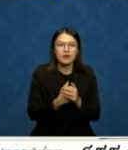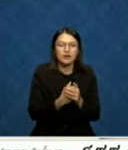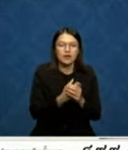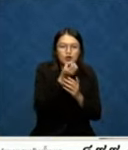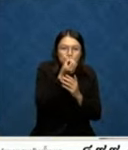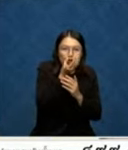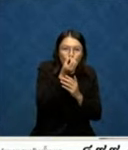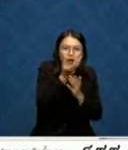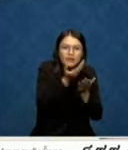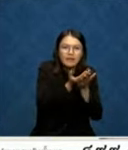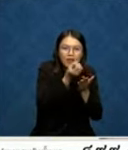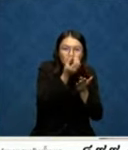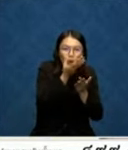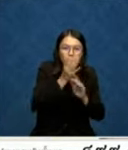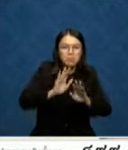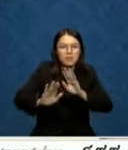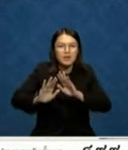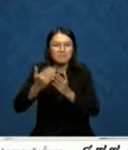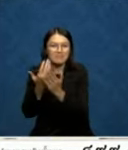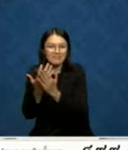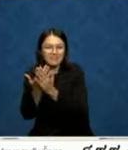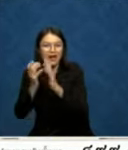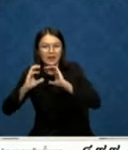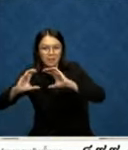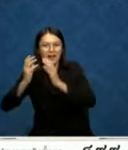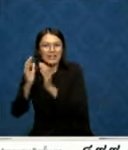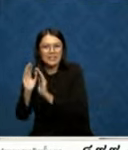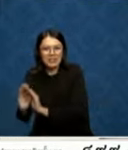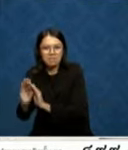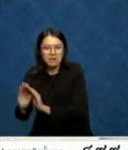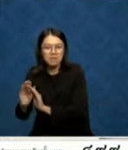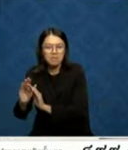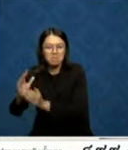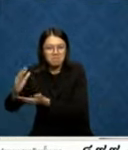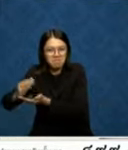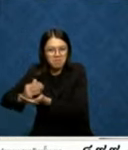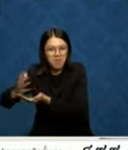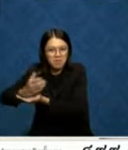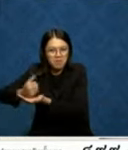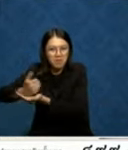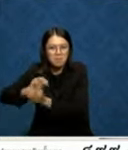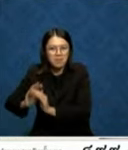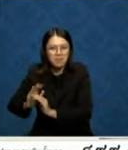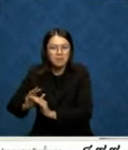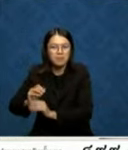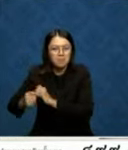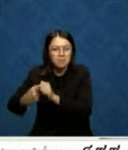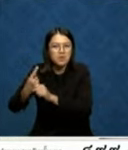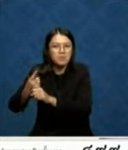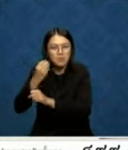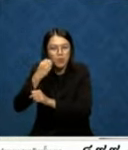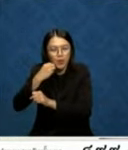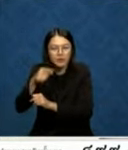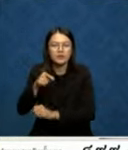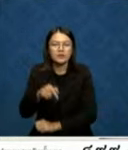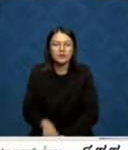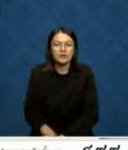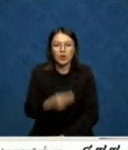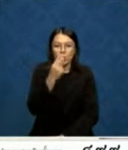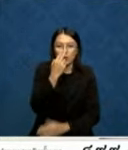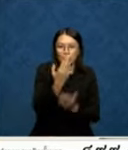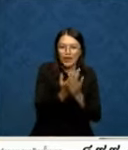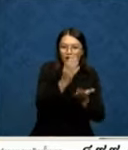เบี้ยเทียบกับรายได้ที่รัฐบาลจัดเก็บในแต่ละปีถ้าหากดูแบบคร่าวๆจะเห็นว่างบประมาณร